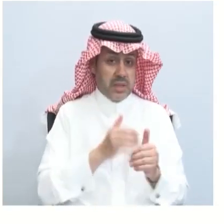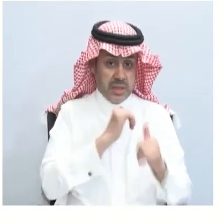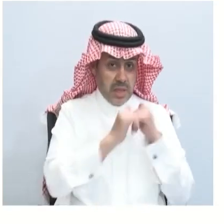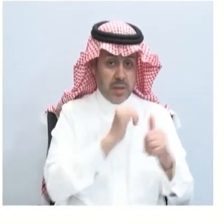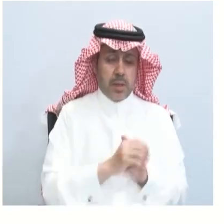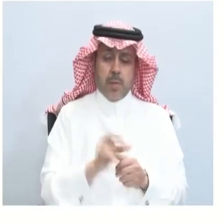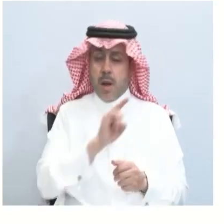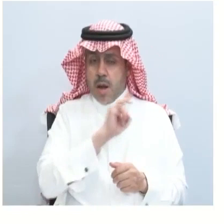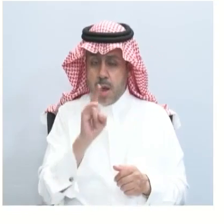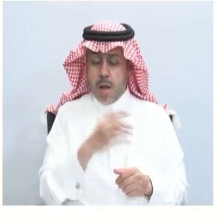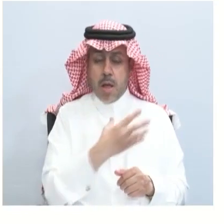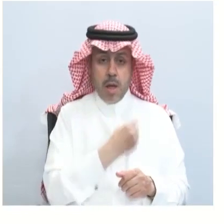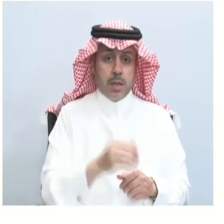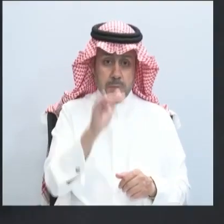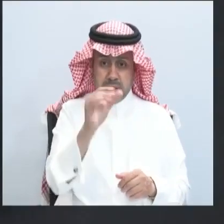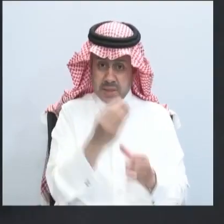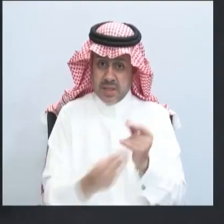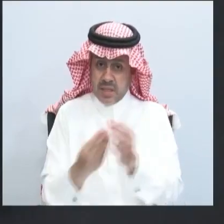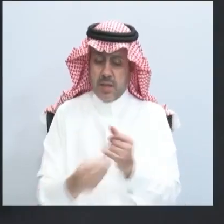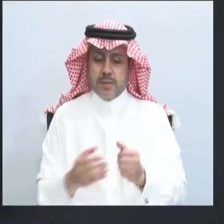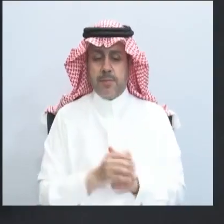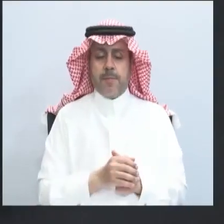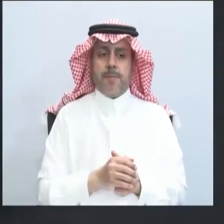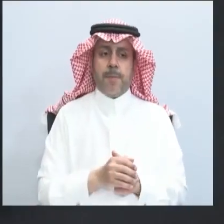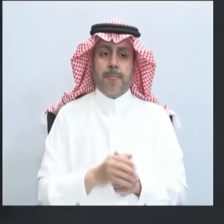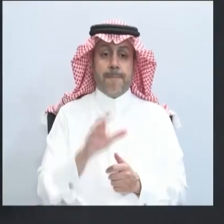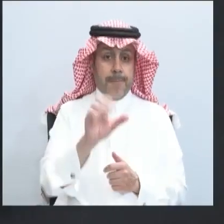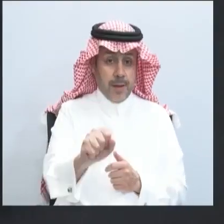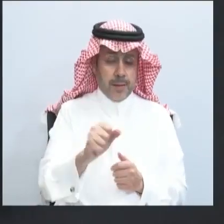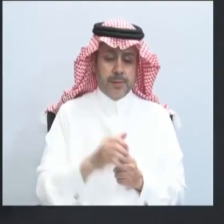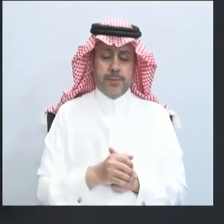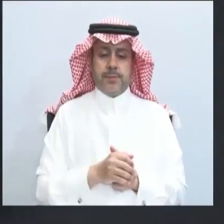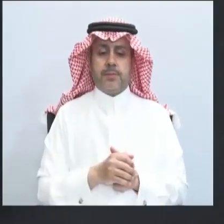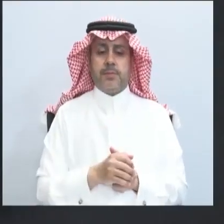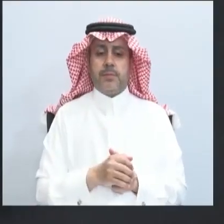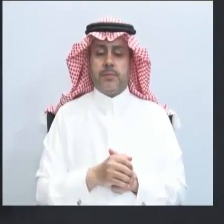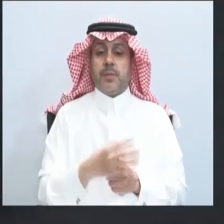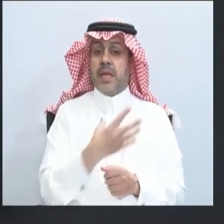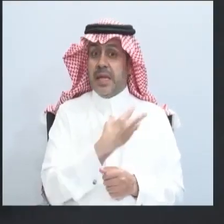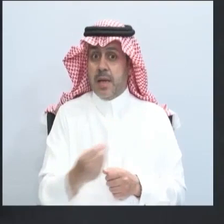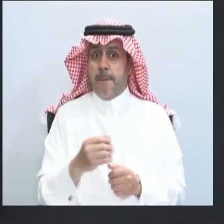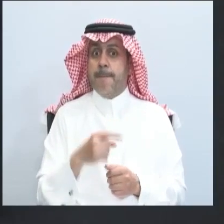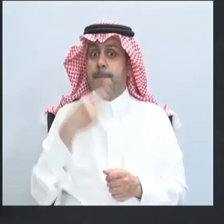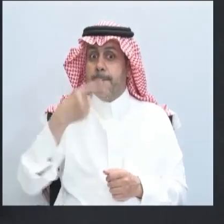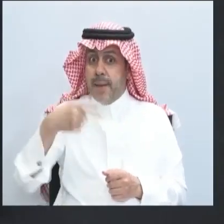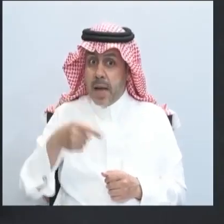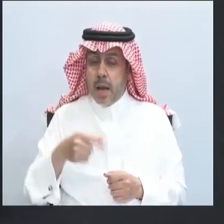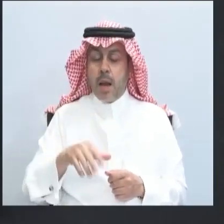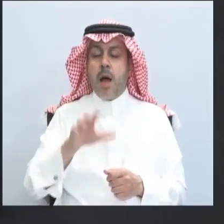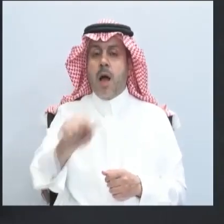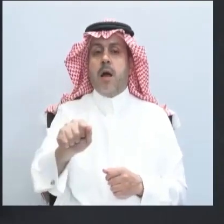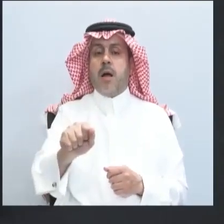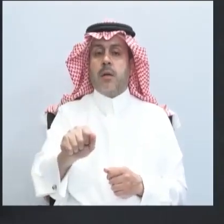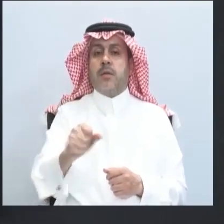لماذا لم نقل حق او عفوا لماذا لم يقل عليه الصلاه والسلم حق لماذا قال يرحم قلنا